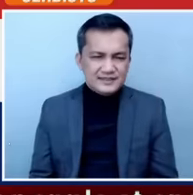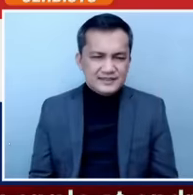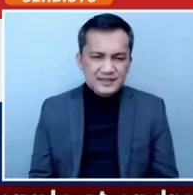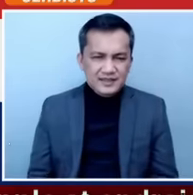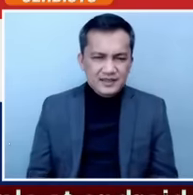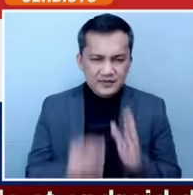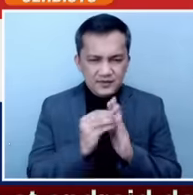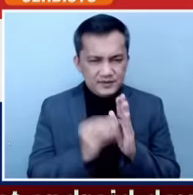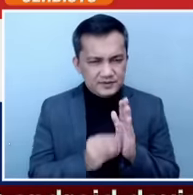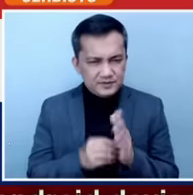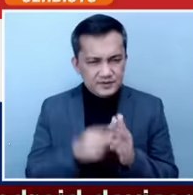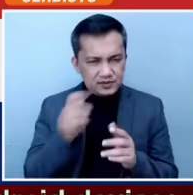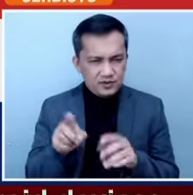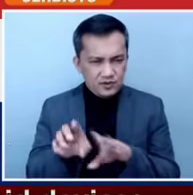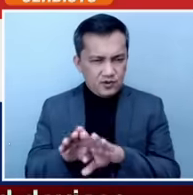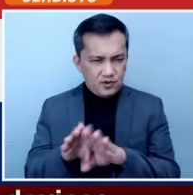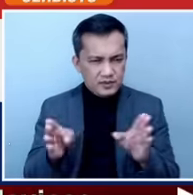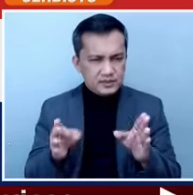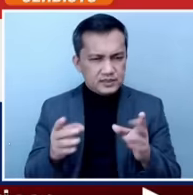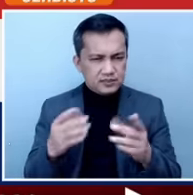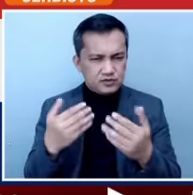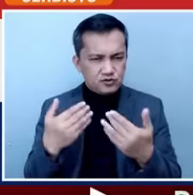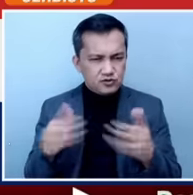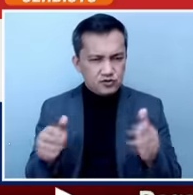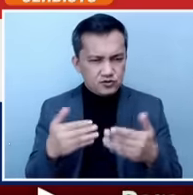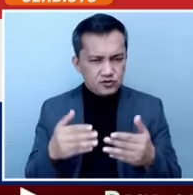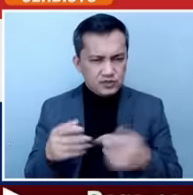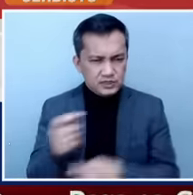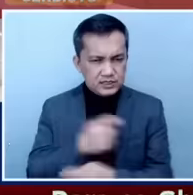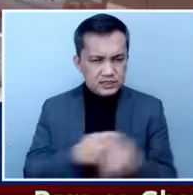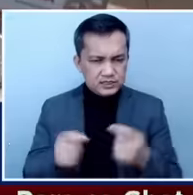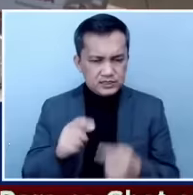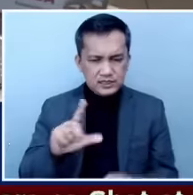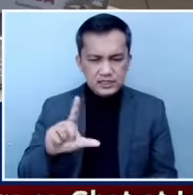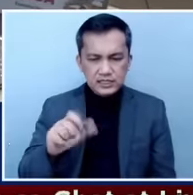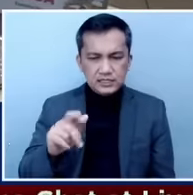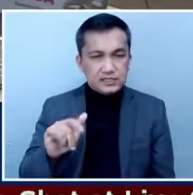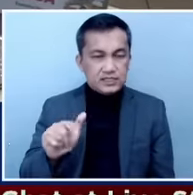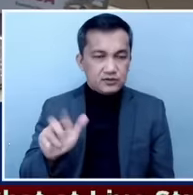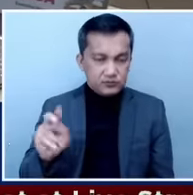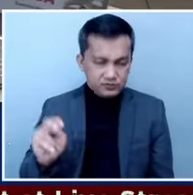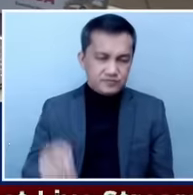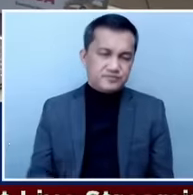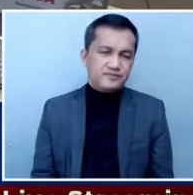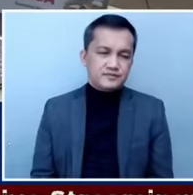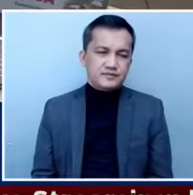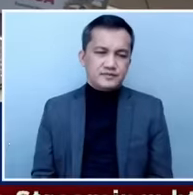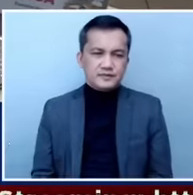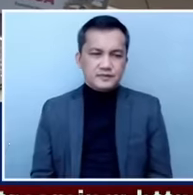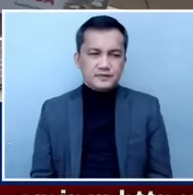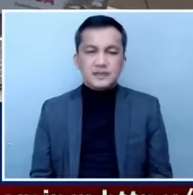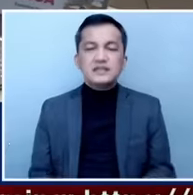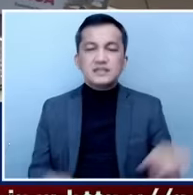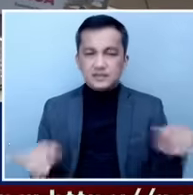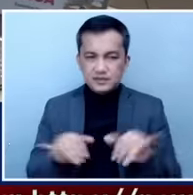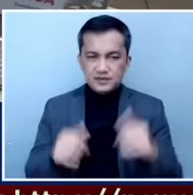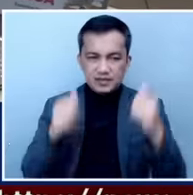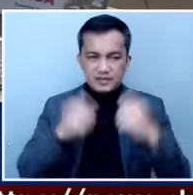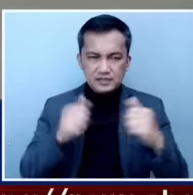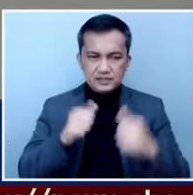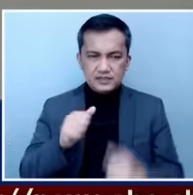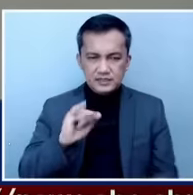provision because it opens the door to transactional legislation. Puntong sinang-ayuna ng Ibon